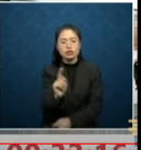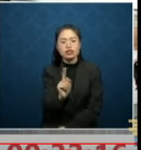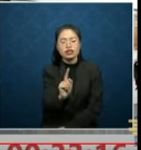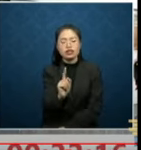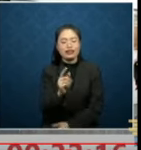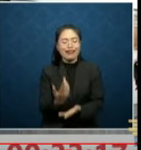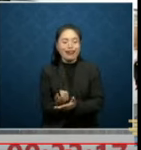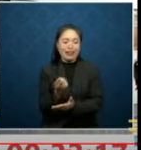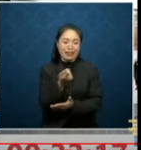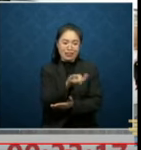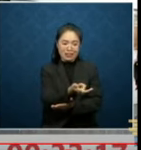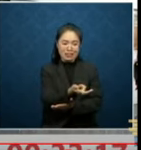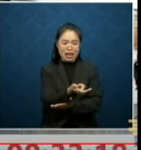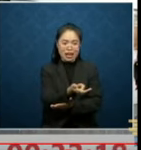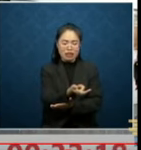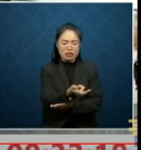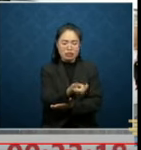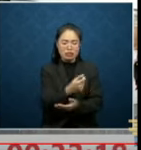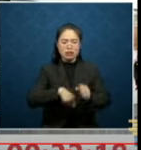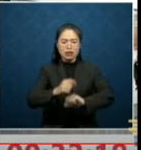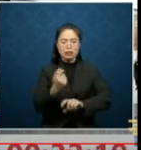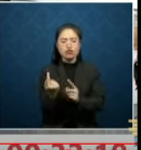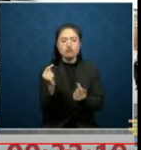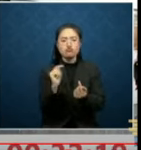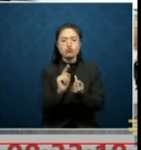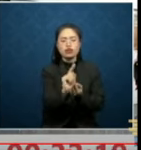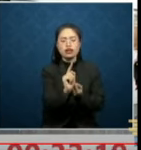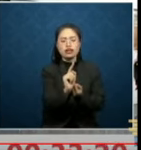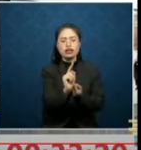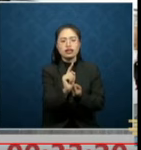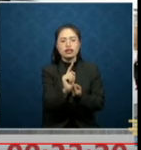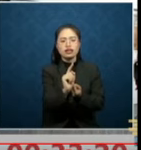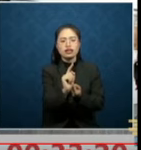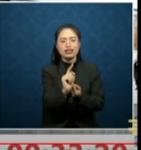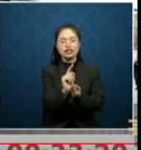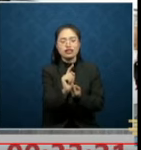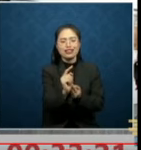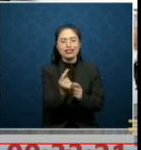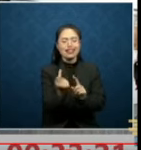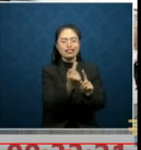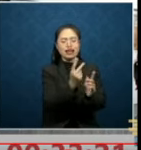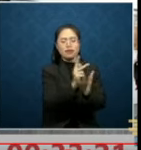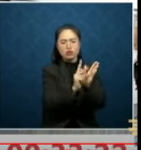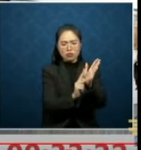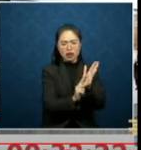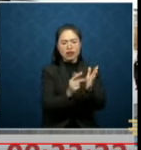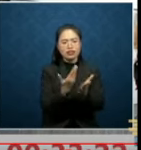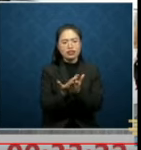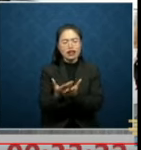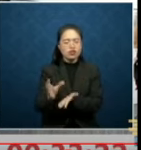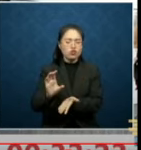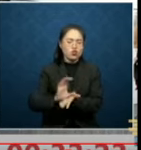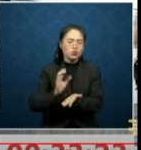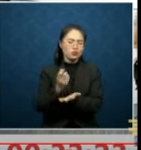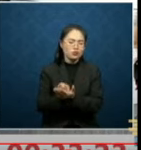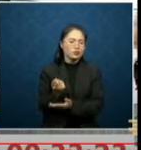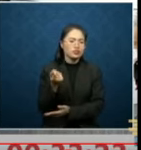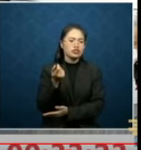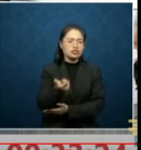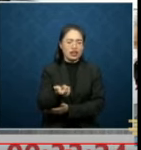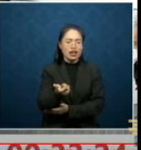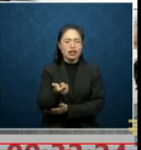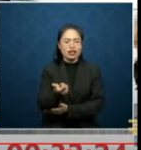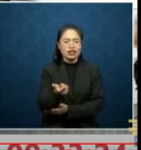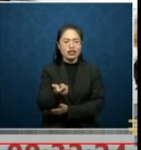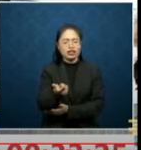การจ่ายเงินแผ่นดินจะกระทำได้เฉพาะที่ได้รับอนุญาตไว้ตามกฎหมายว่าด้วยงบประมาณรายจ่ายกฎหมายว่